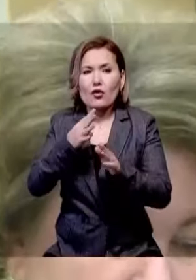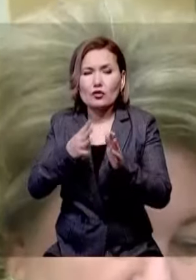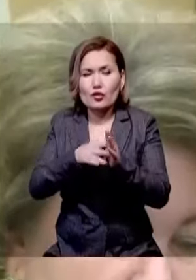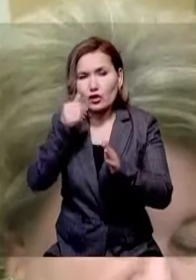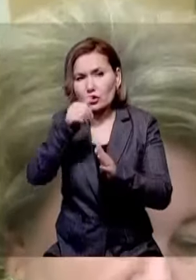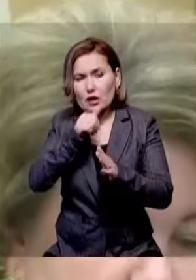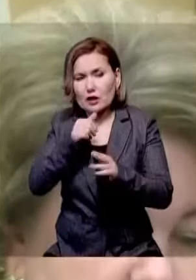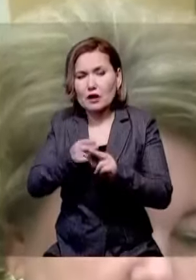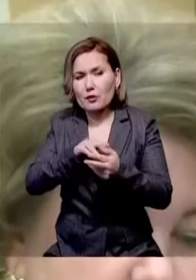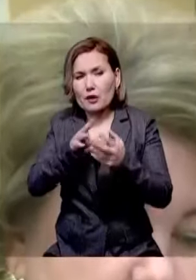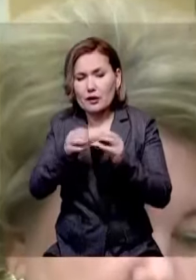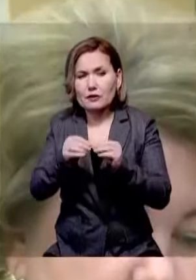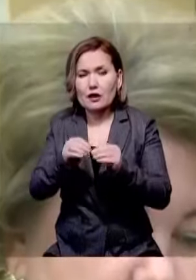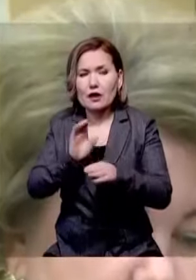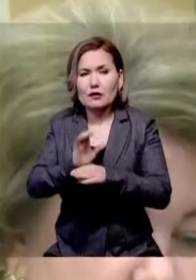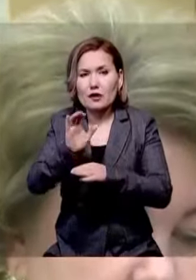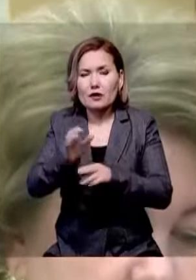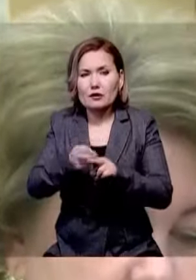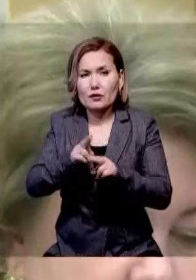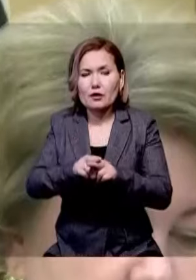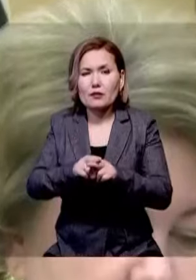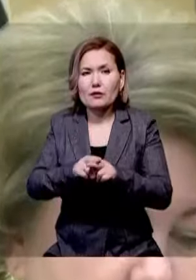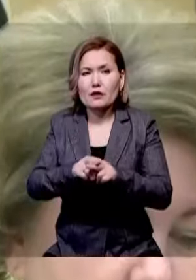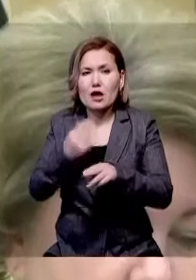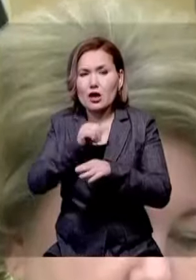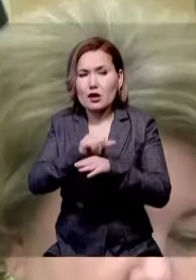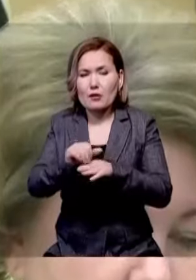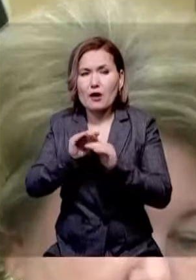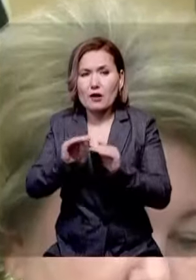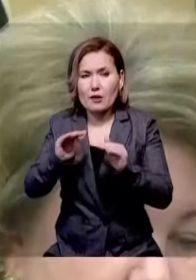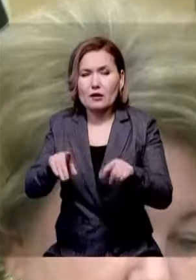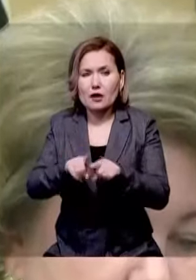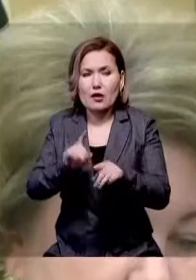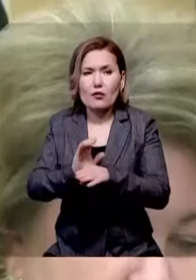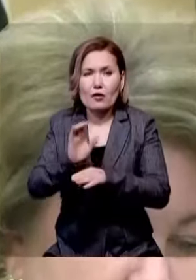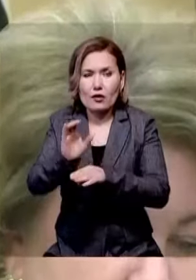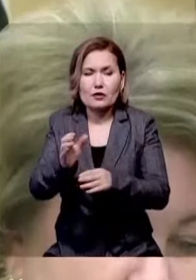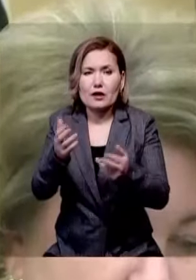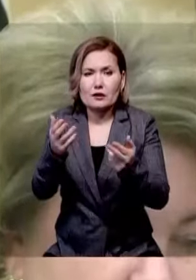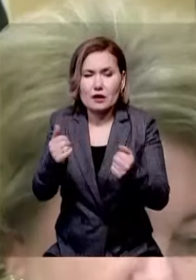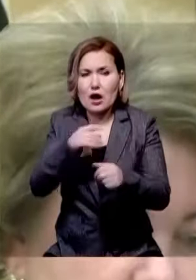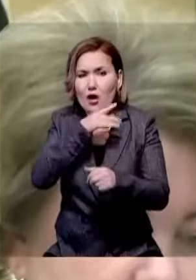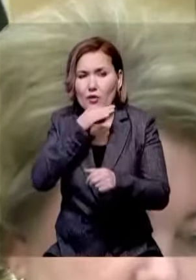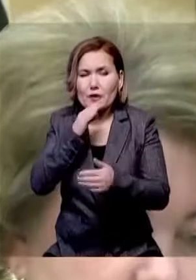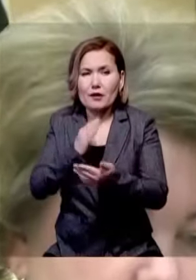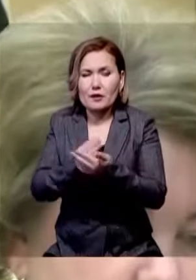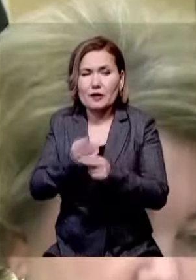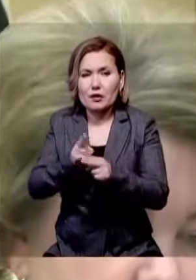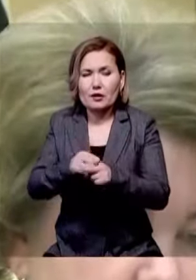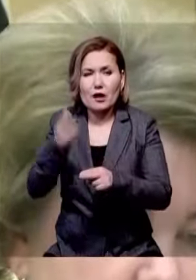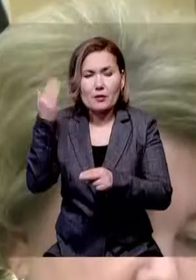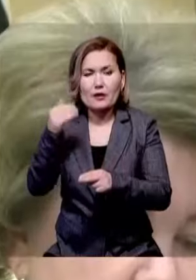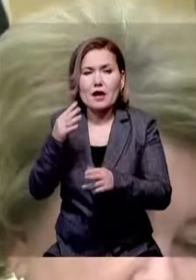асса, соңғы 4 жылда бір бала сыртқа шыққан. Көрсеткіштің күрт төмендегені әрине қуантады. Конвенцияға қол қойғанға дейін